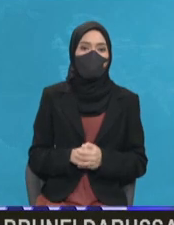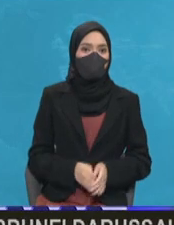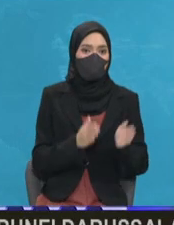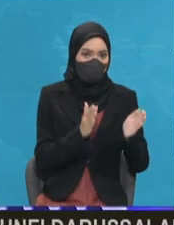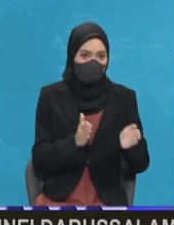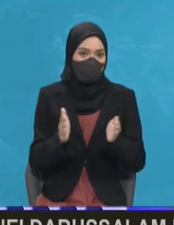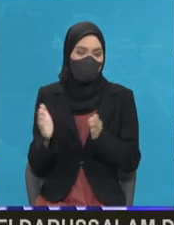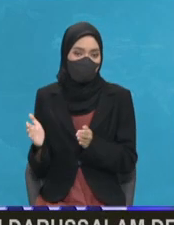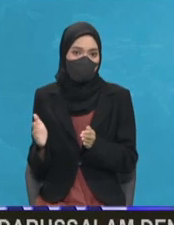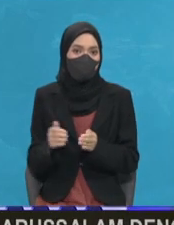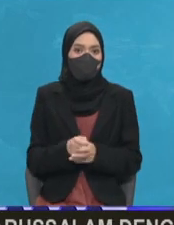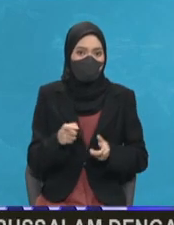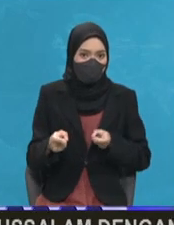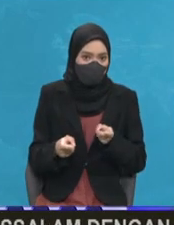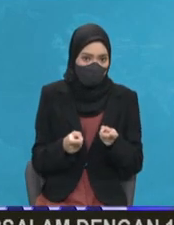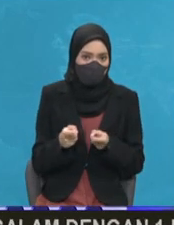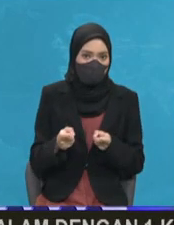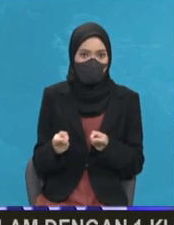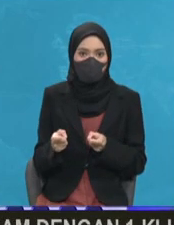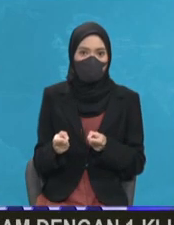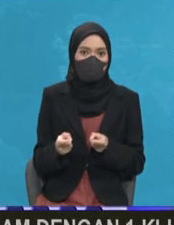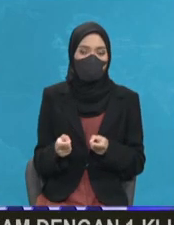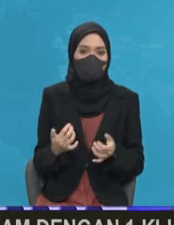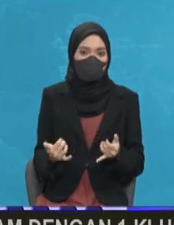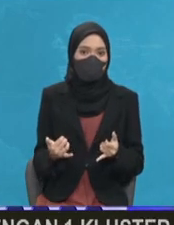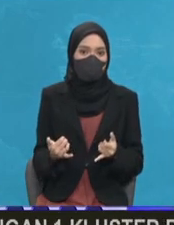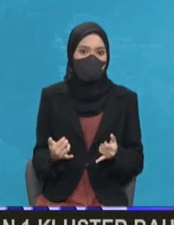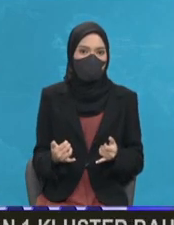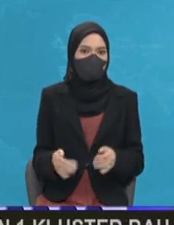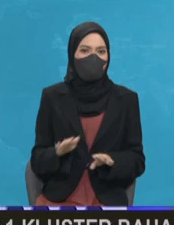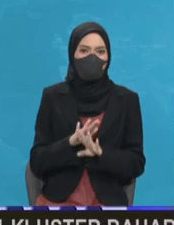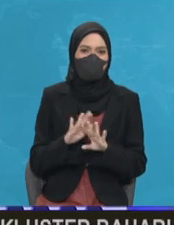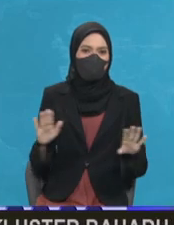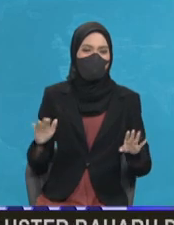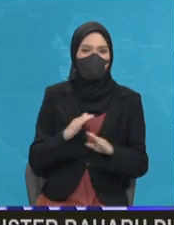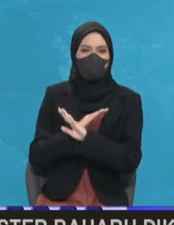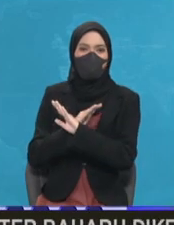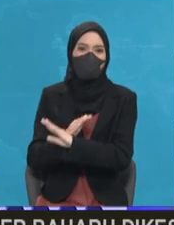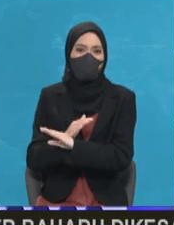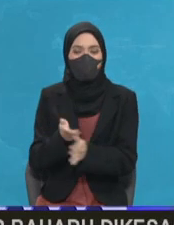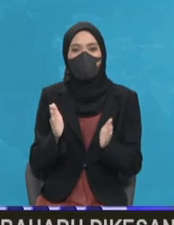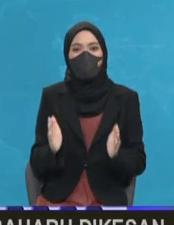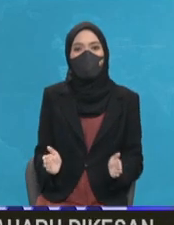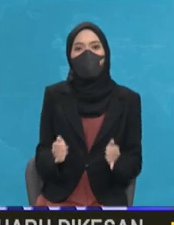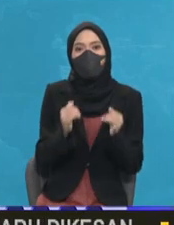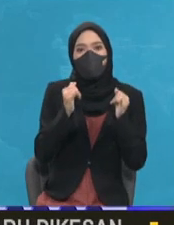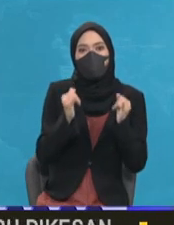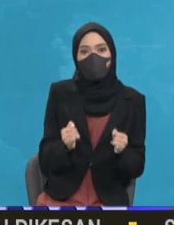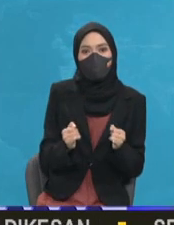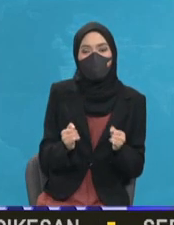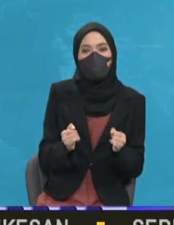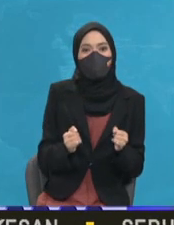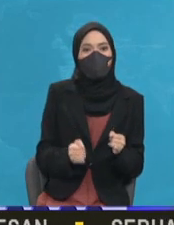Hai langkah-langkah pengawalan yang telah diperketat kan di negara ini tidak menghalang seseorang individu untuk menyusun pelbagai